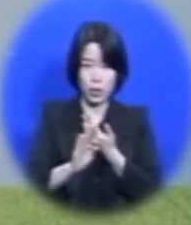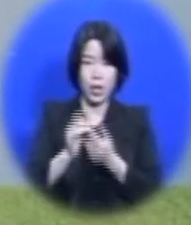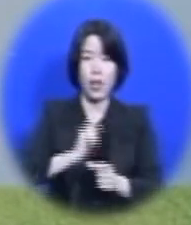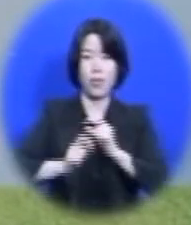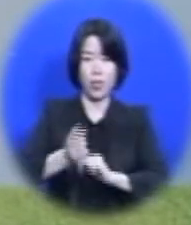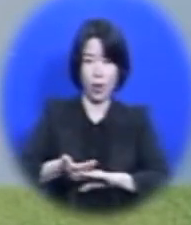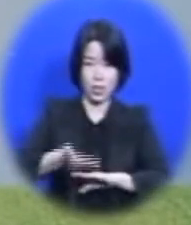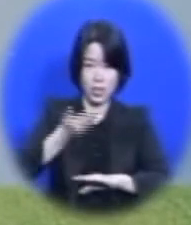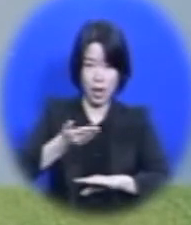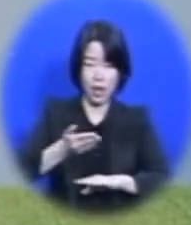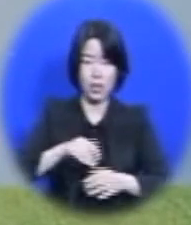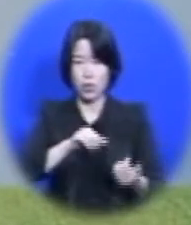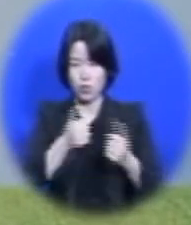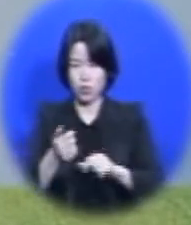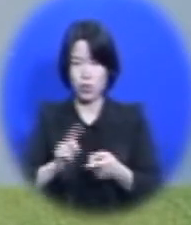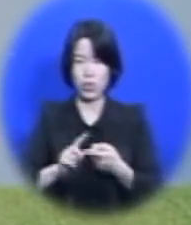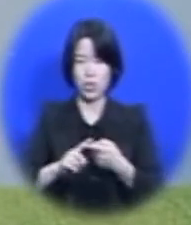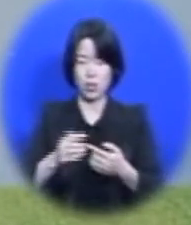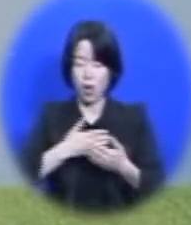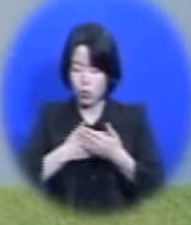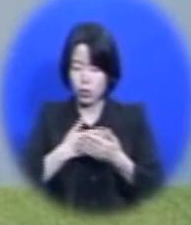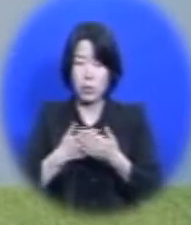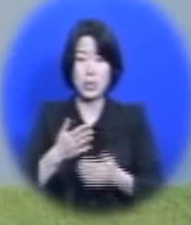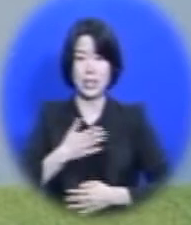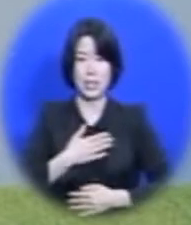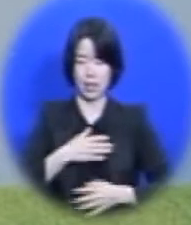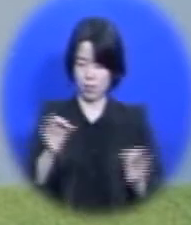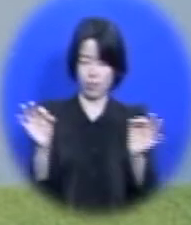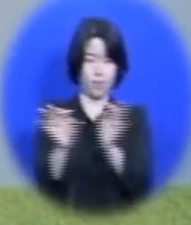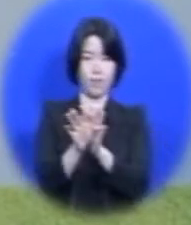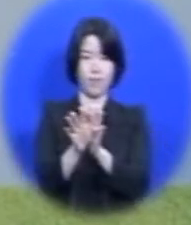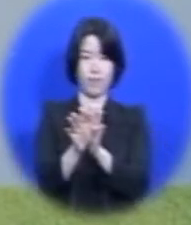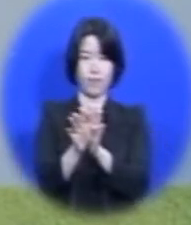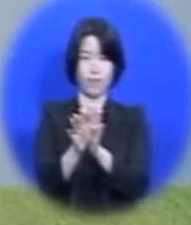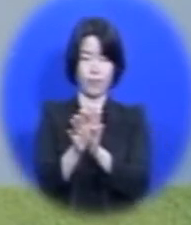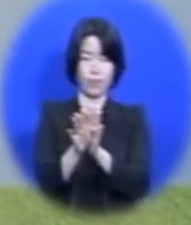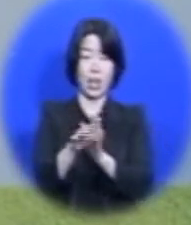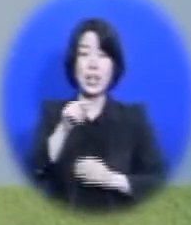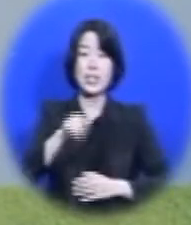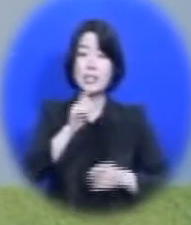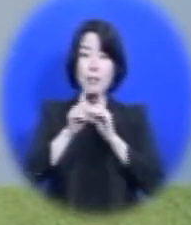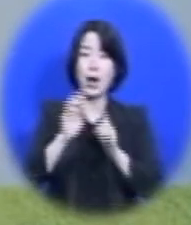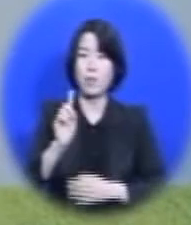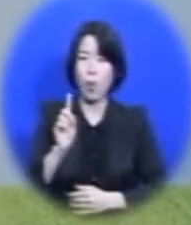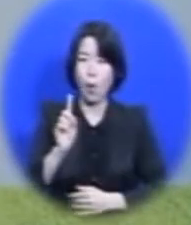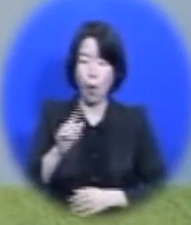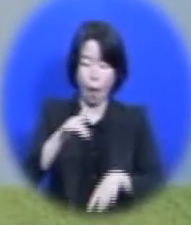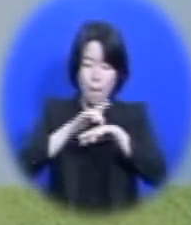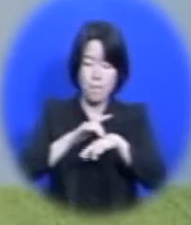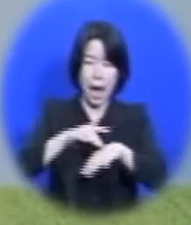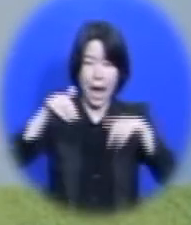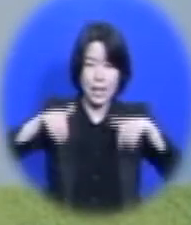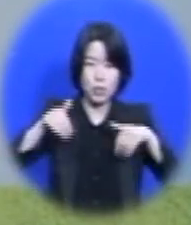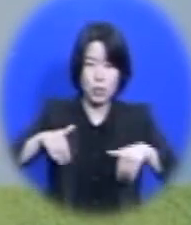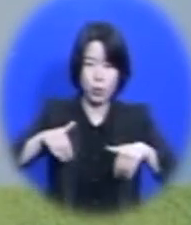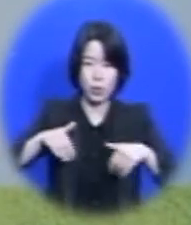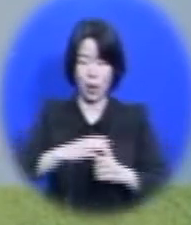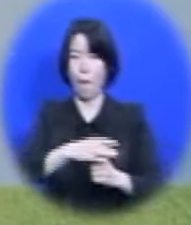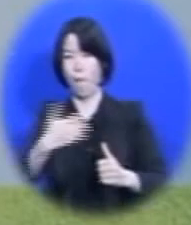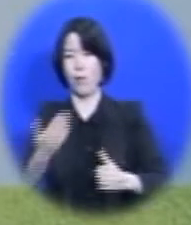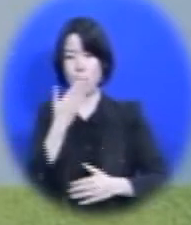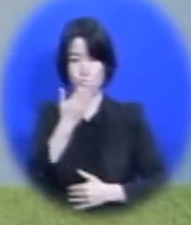이상 죽는 것에 대한 두려움이 내게서 없어지고 그 말은 곧 마귀의 종노릇하는 데서 우리가